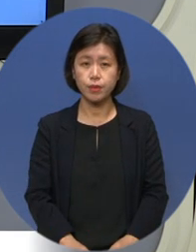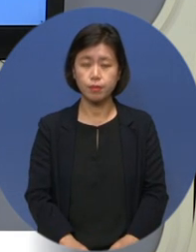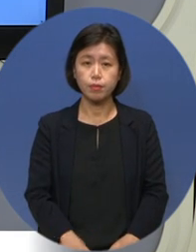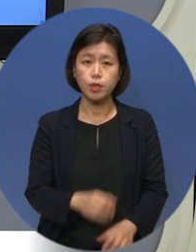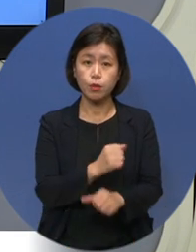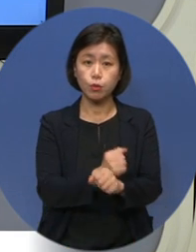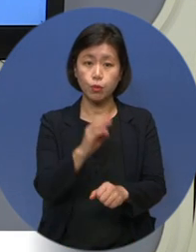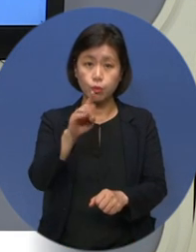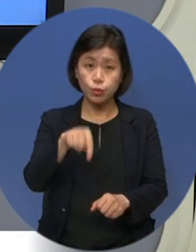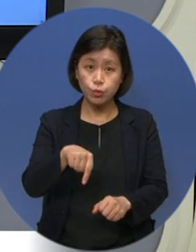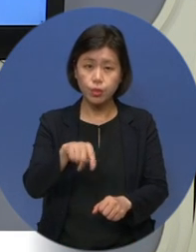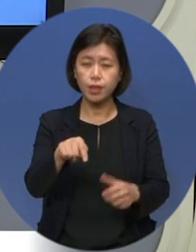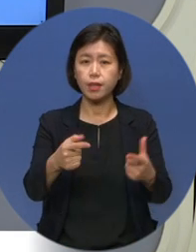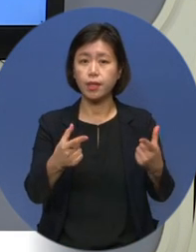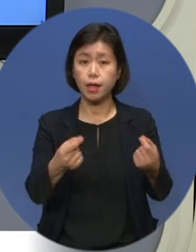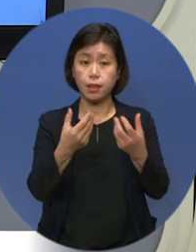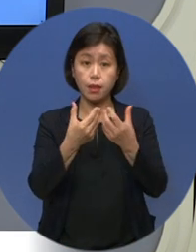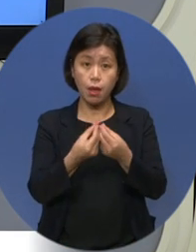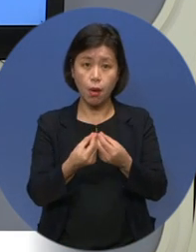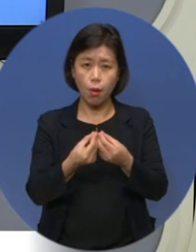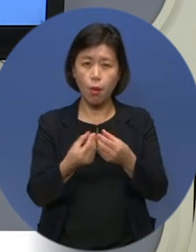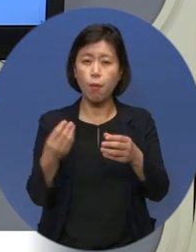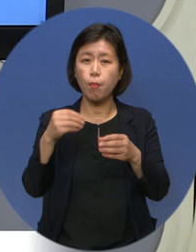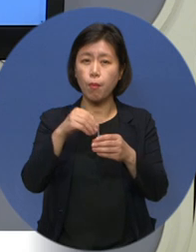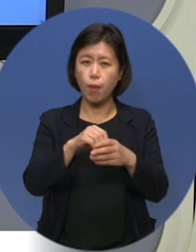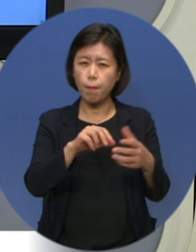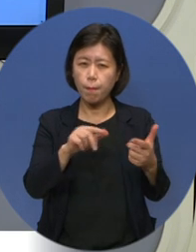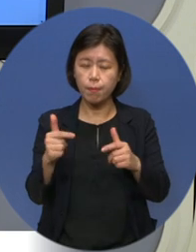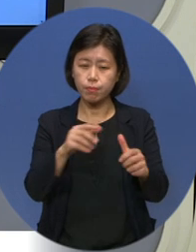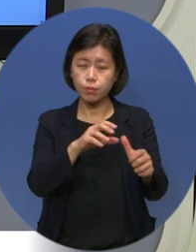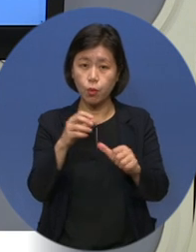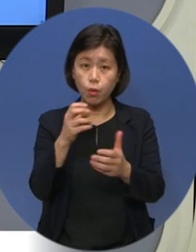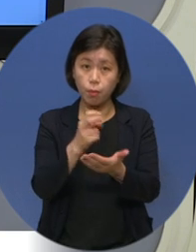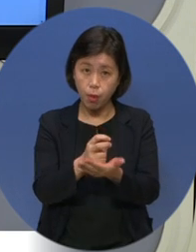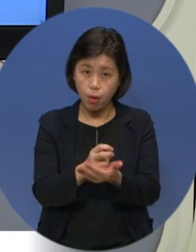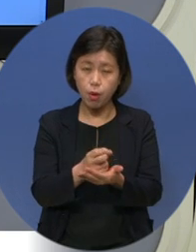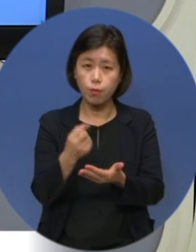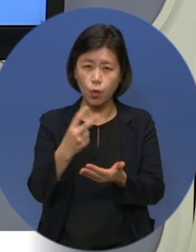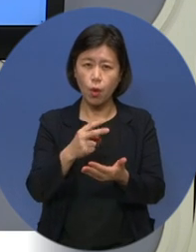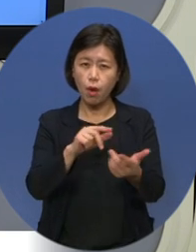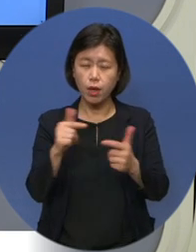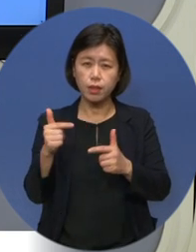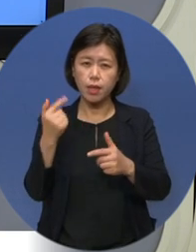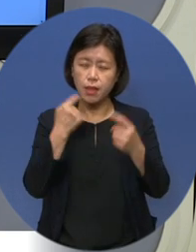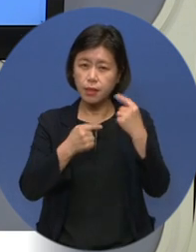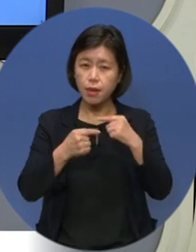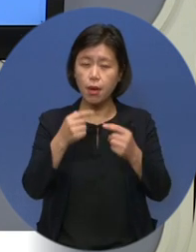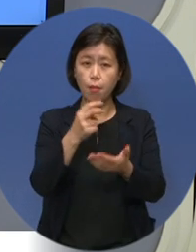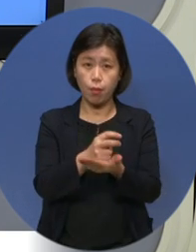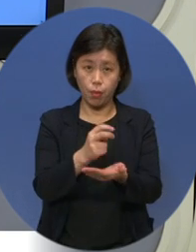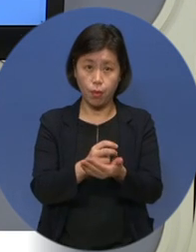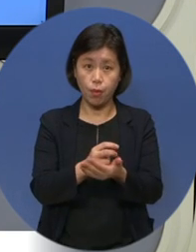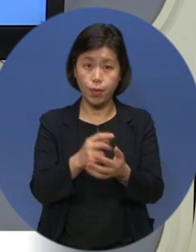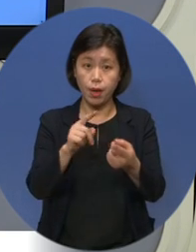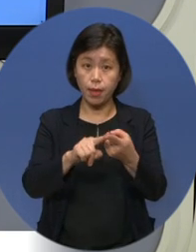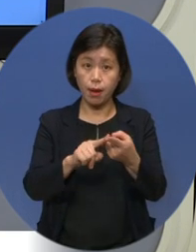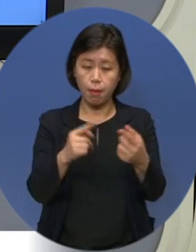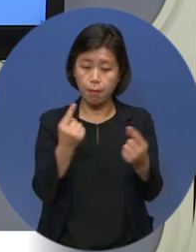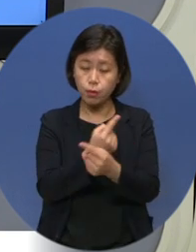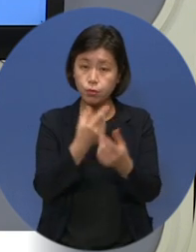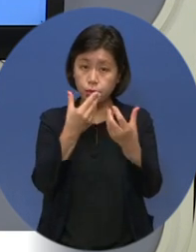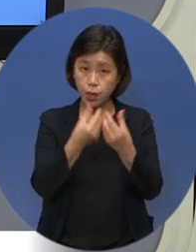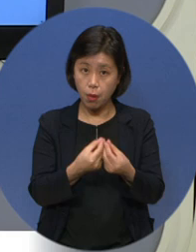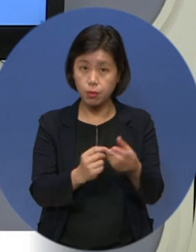18일 이 같은 내용을 포함한 고용보험법 꽈 고용 산재 보험료 징수 법 시행령 일부 개정안 을